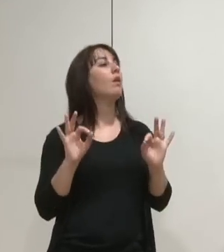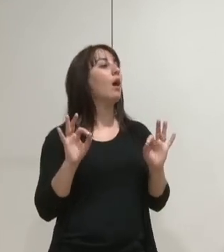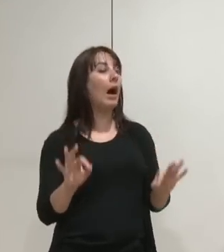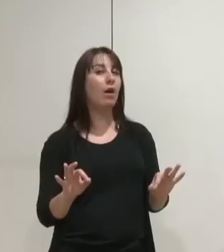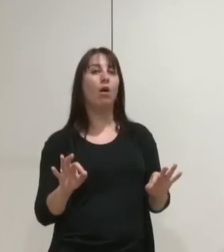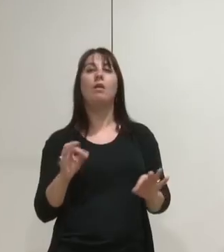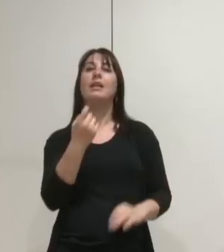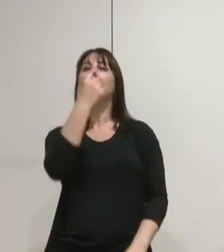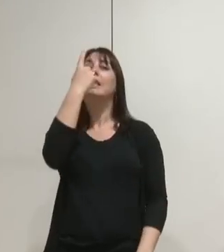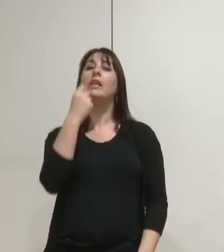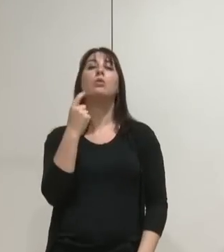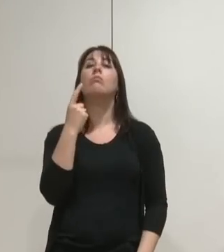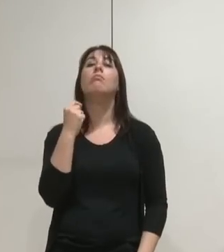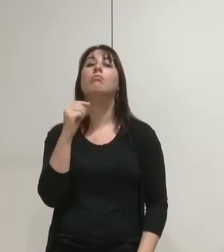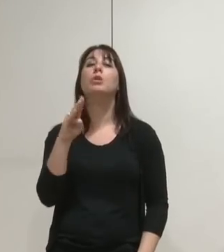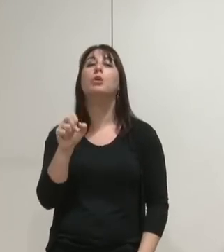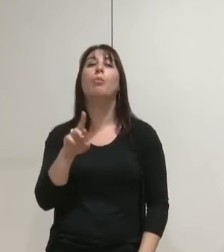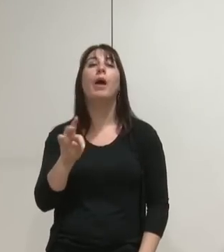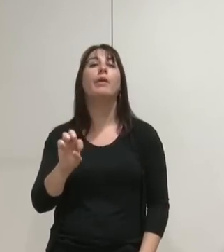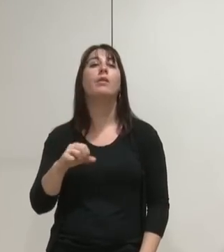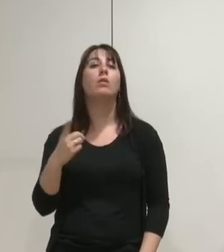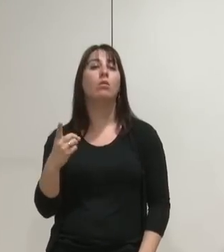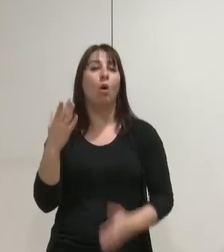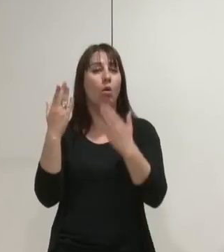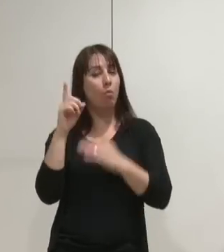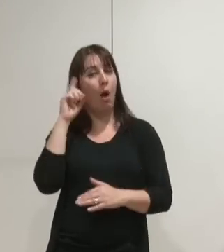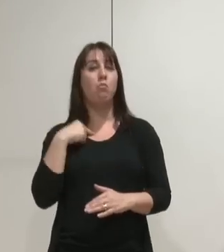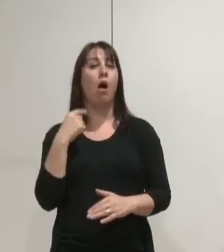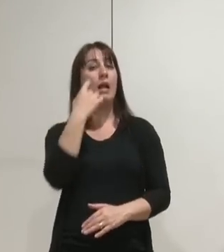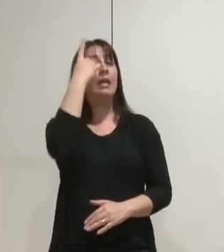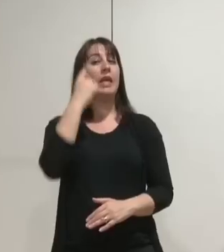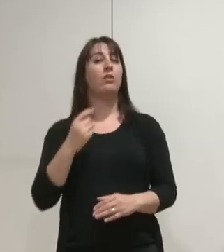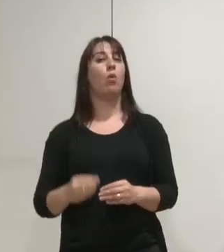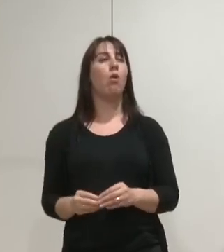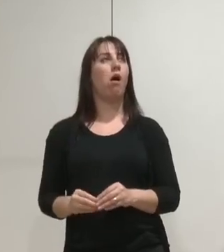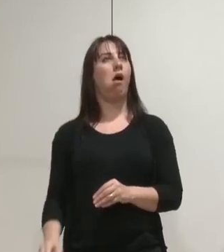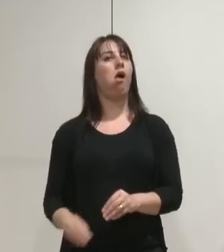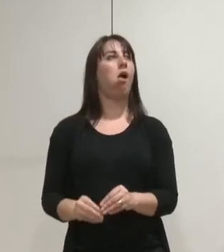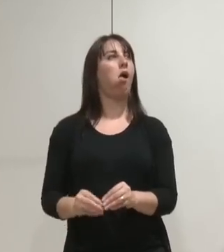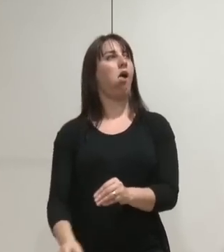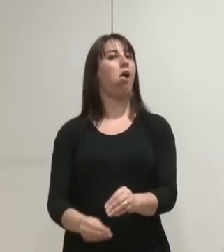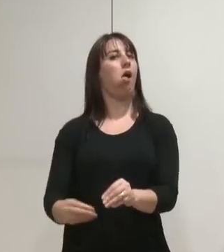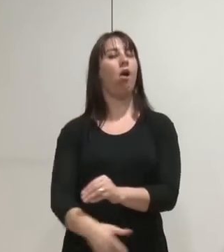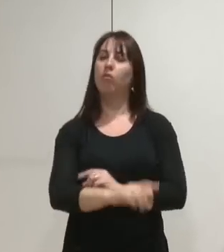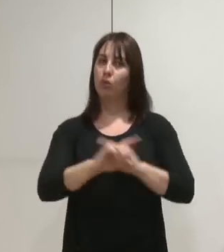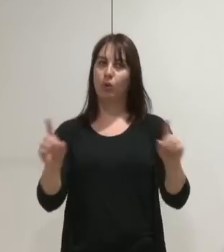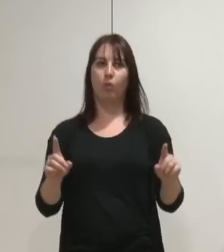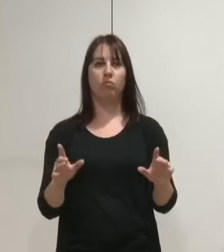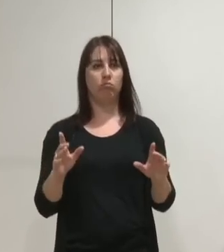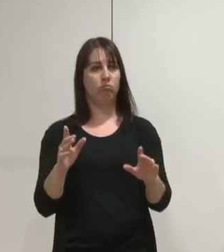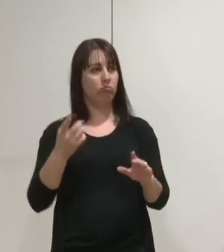fond Monsieur Bertrand parce que moi je n'évite pas les questions qui sont posées notre position elle est très